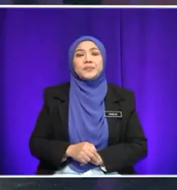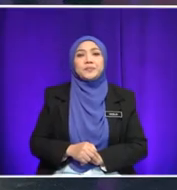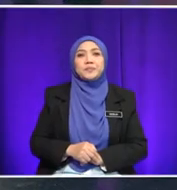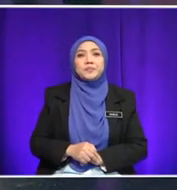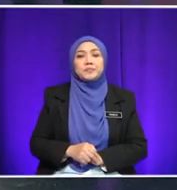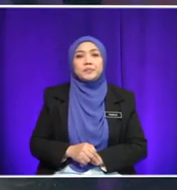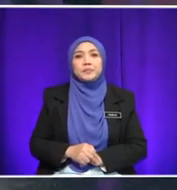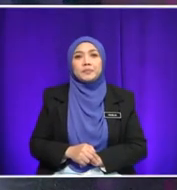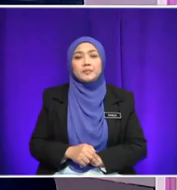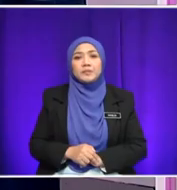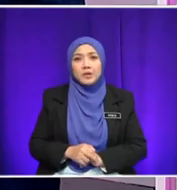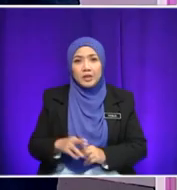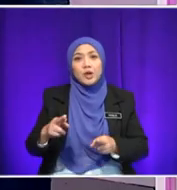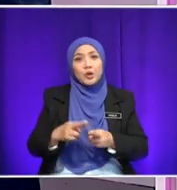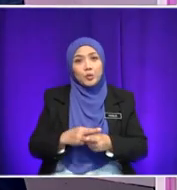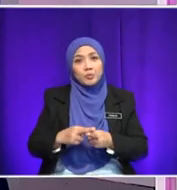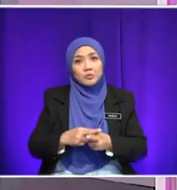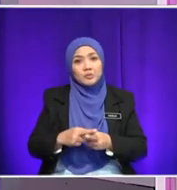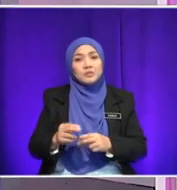oke rumusan